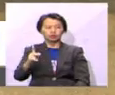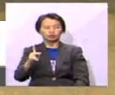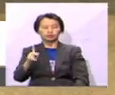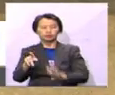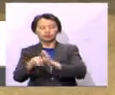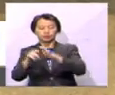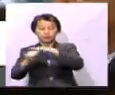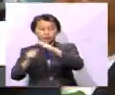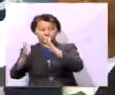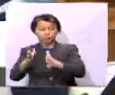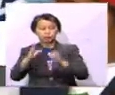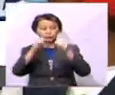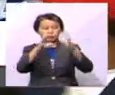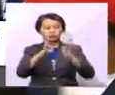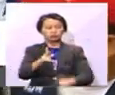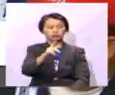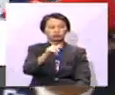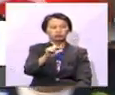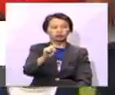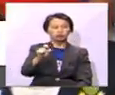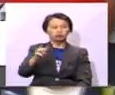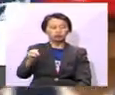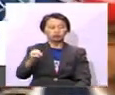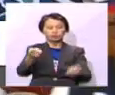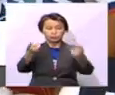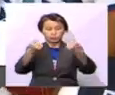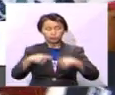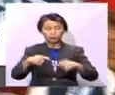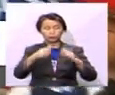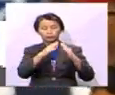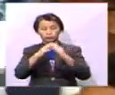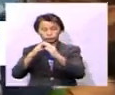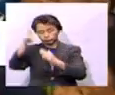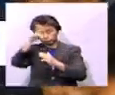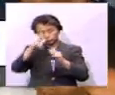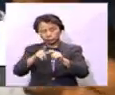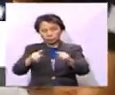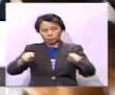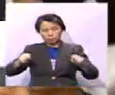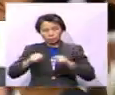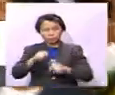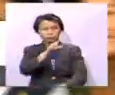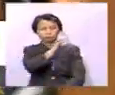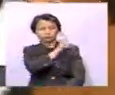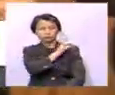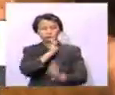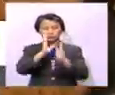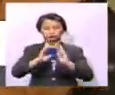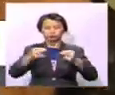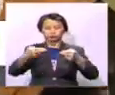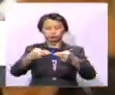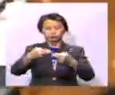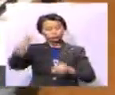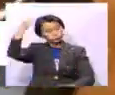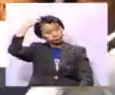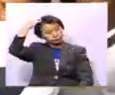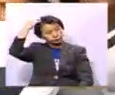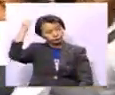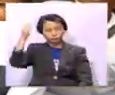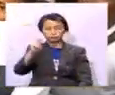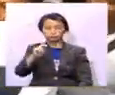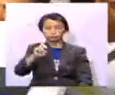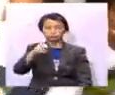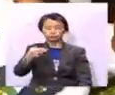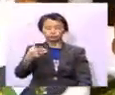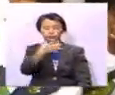Shah. Hadir sama Menteri Kesejahteraan Bandar, Perumahan dan Kerajaan Tempatan merangkap pengerusi Badan Perhubungan UMNO Selangor, Tan Sri Nuh